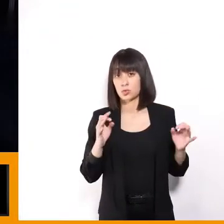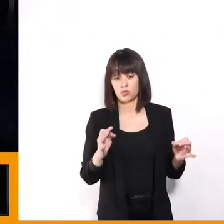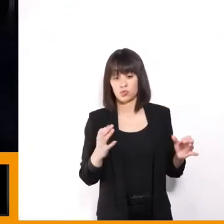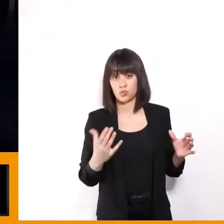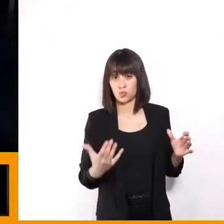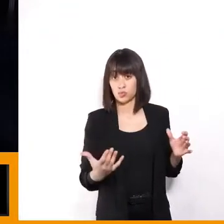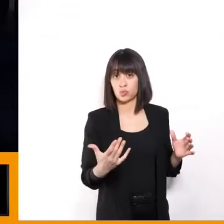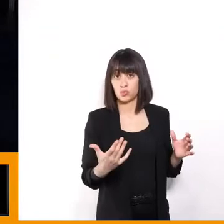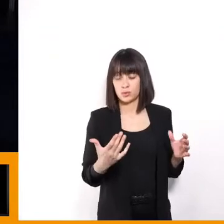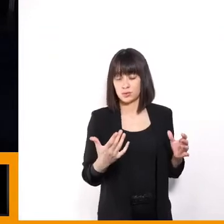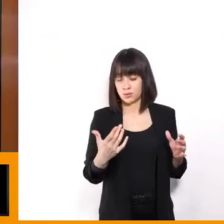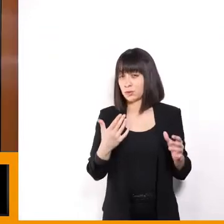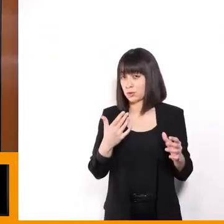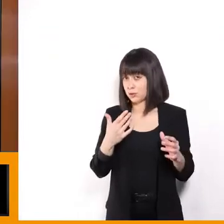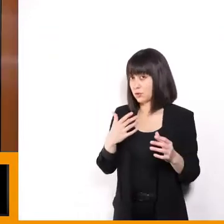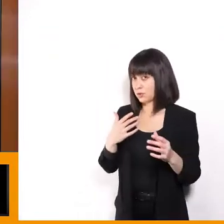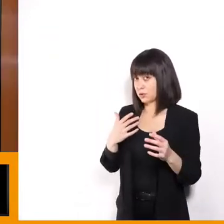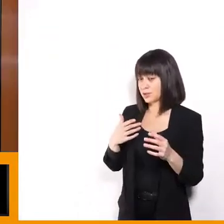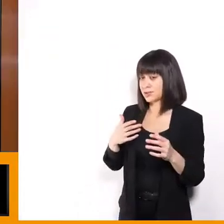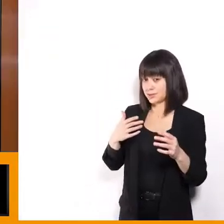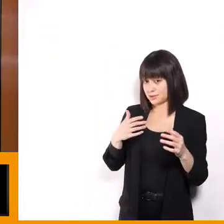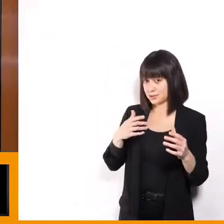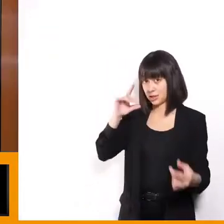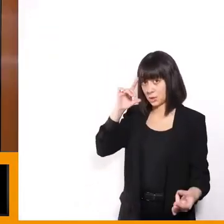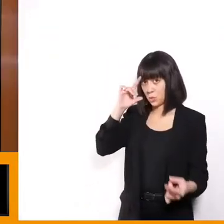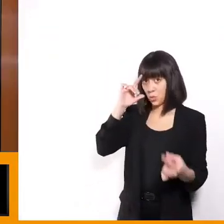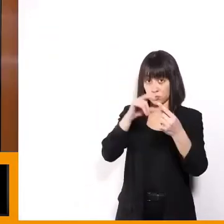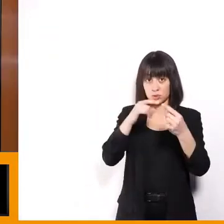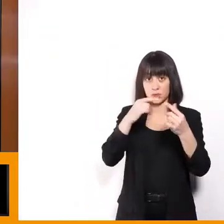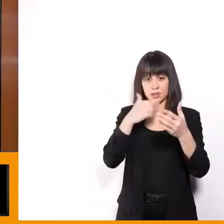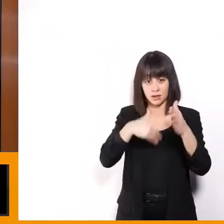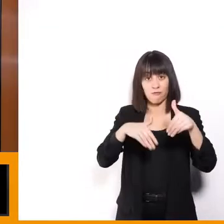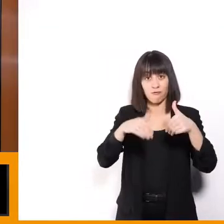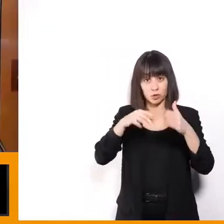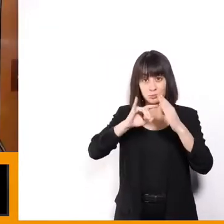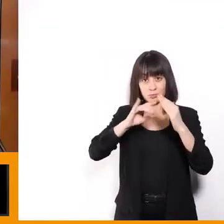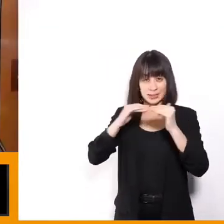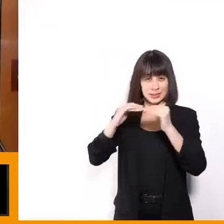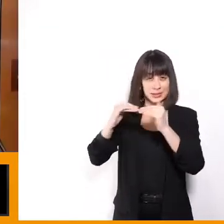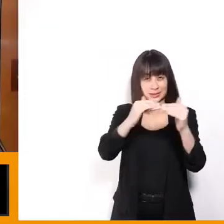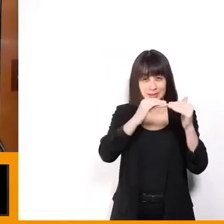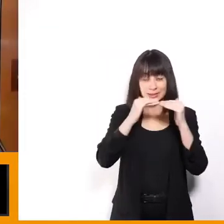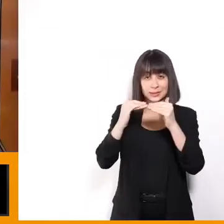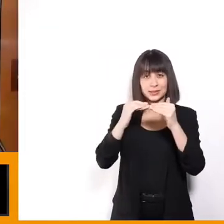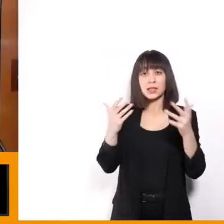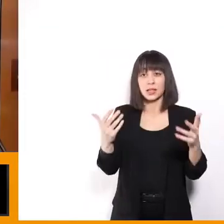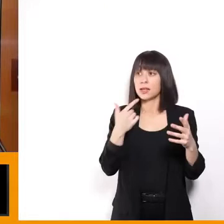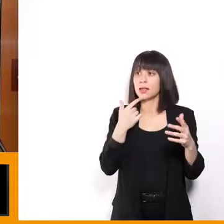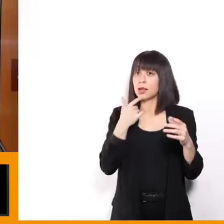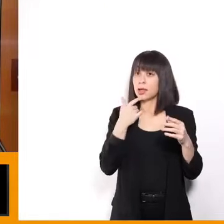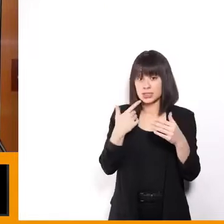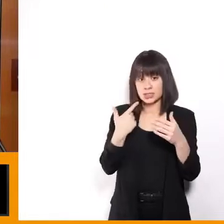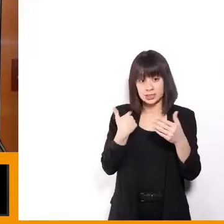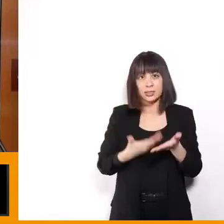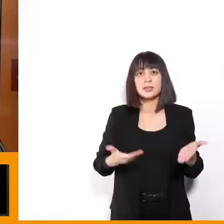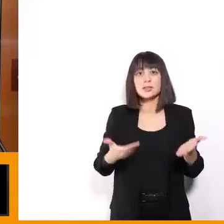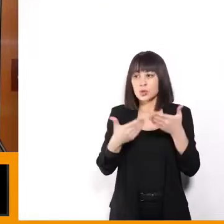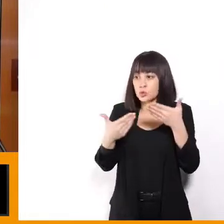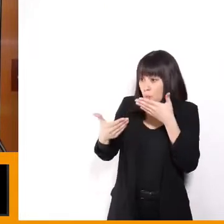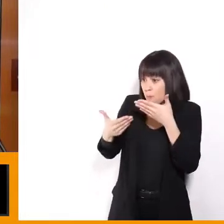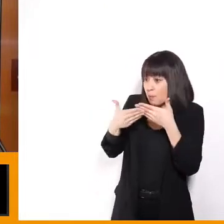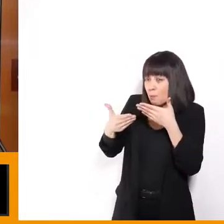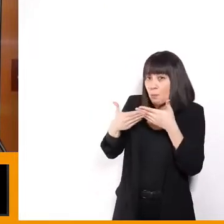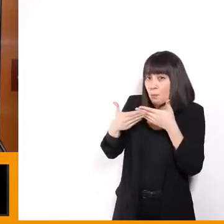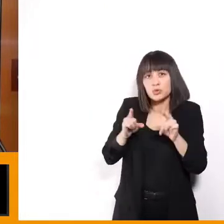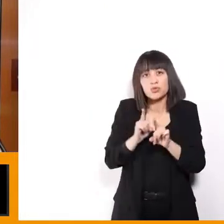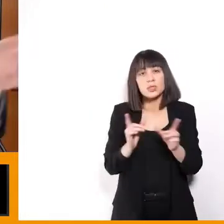aussi des moyens pour homogénéiser et améliorer le fonctionnement des MDPH. Tout à fait, et dit aussi proximité, parce que on a deux exemples sur